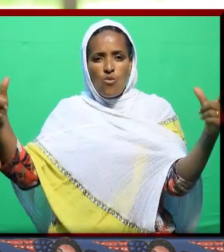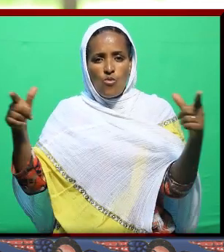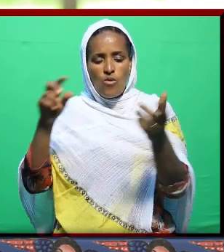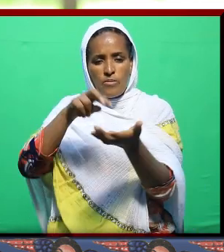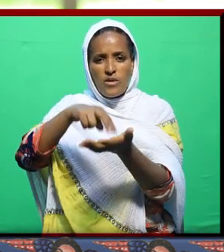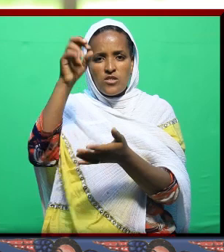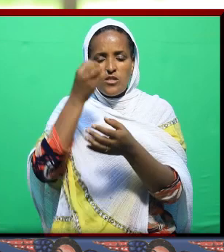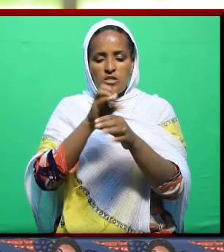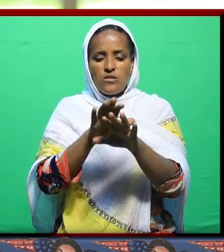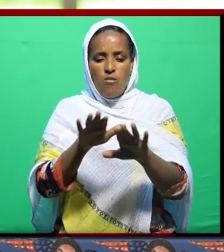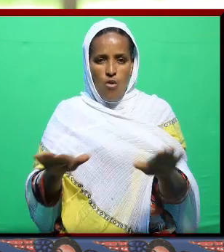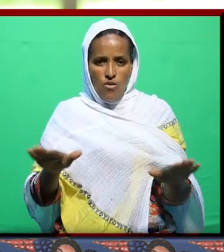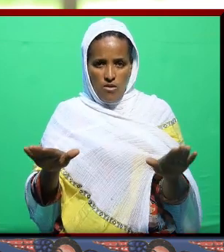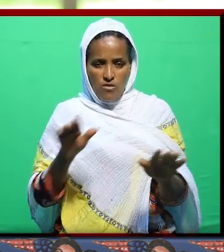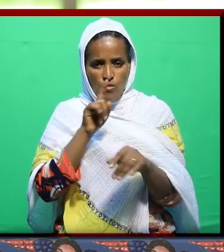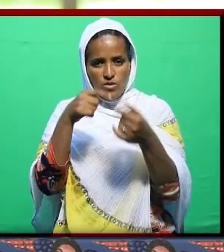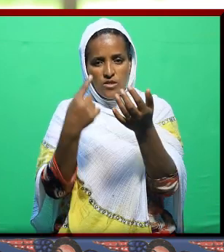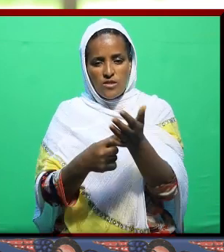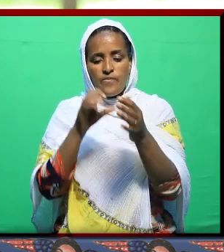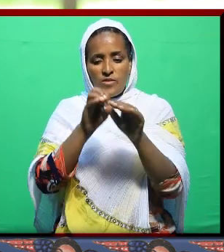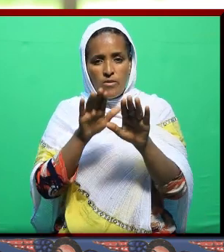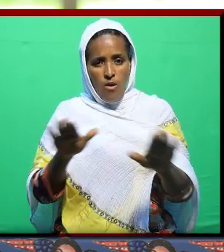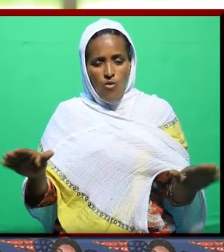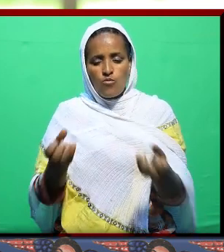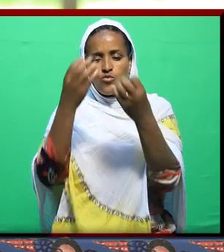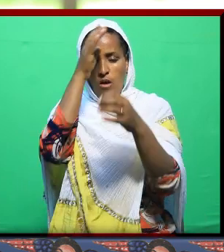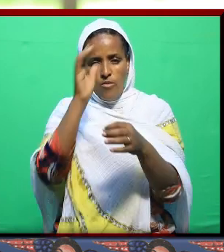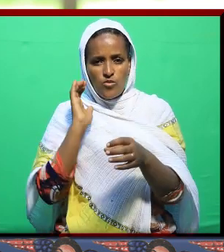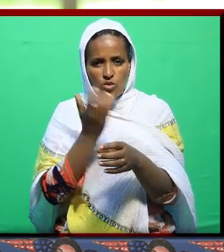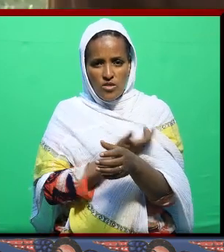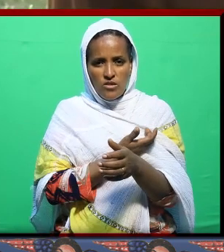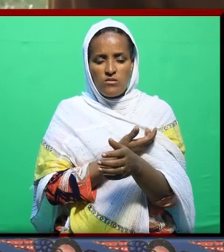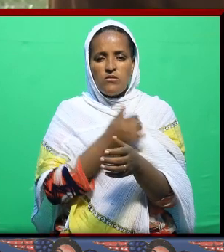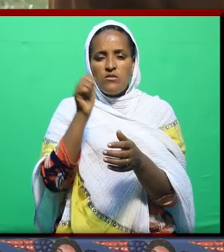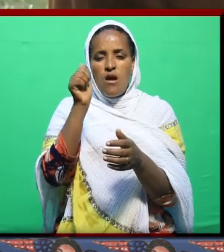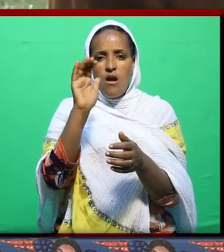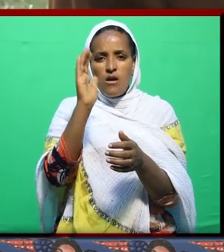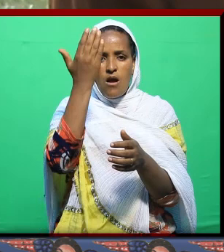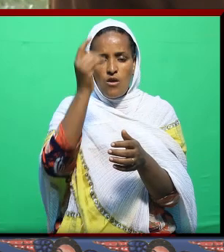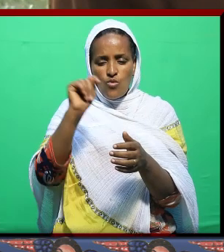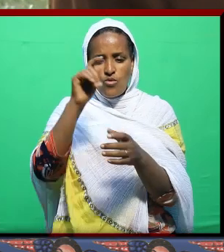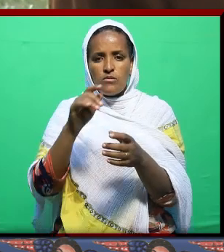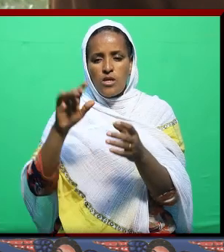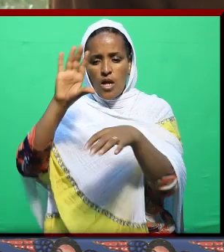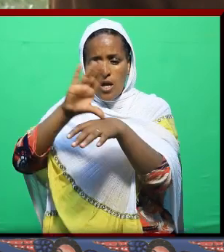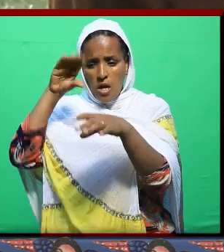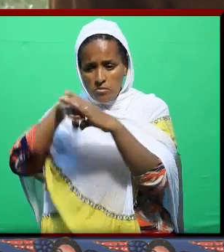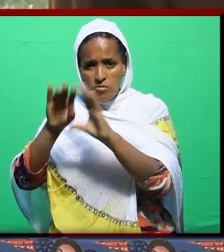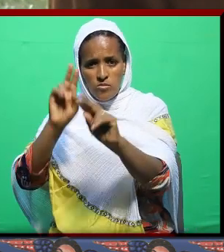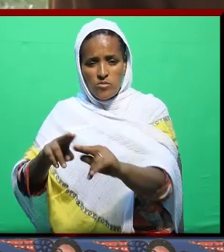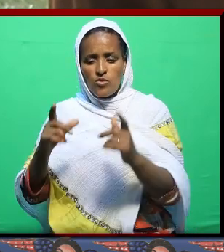ትልቁ መነሻችን ጽማዌ ናት ስለዚህ ጽማዌ ብዙ አባቶቻችን እና አናጋቶን በገዳም ወርቀው